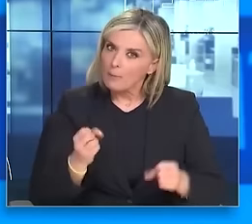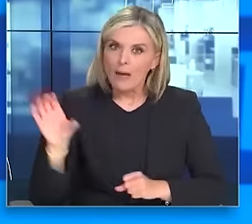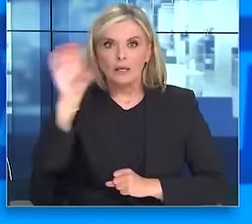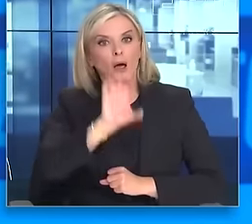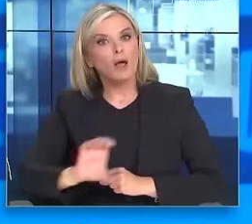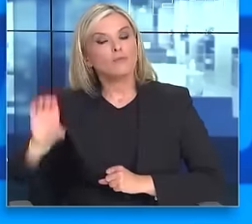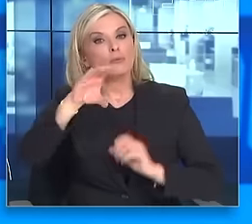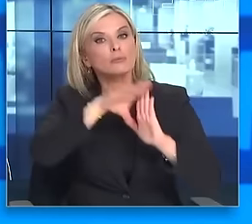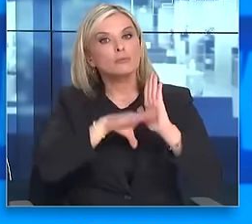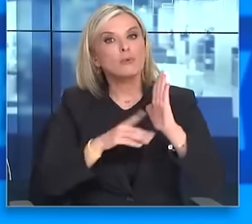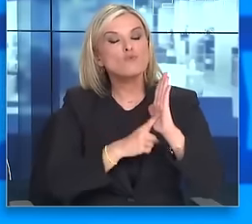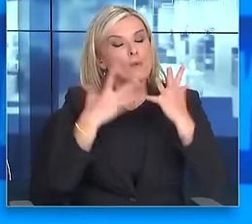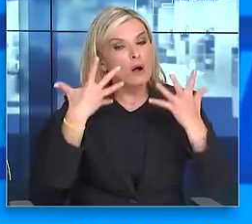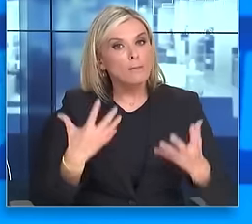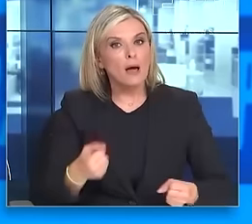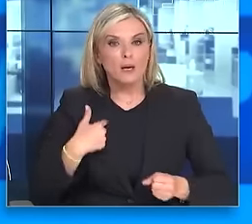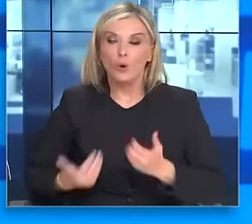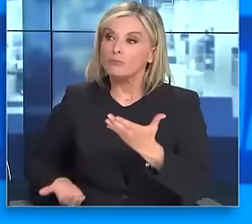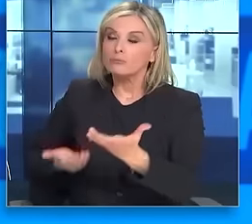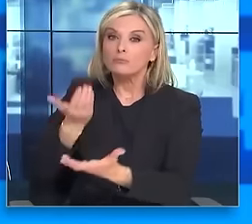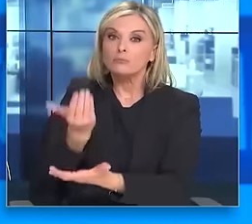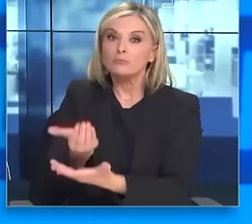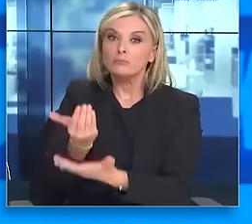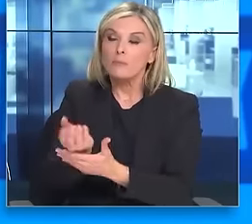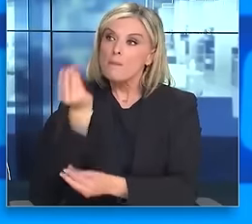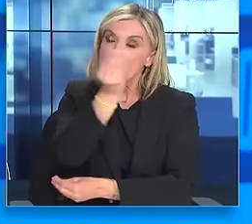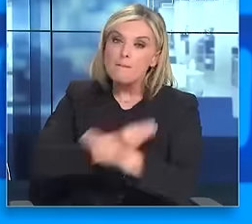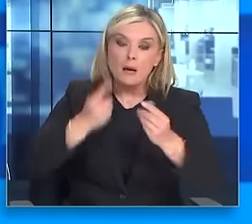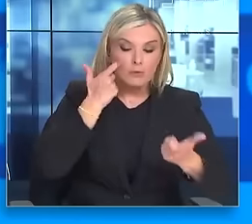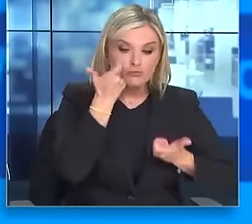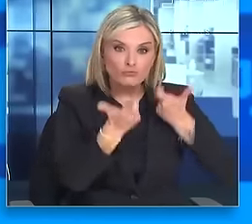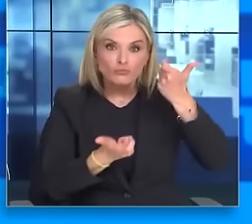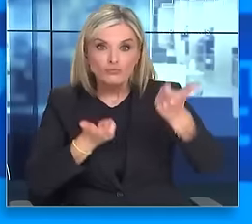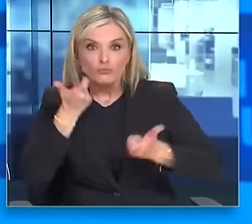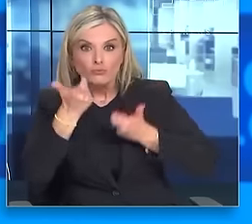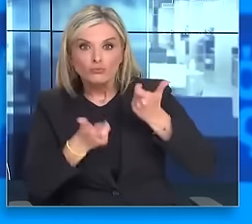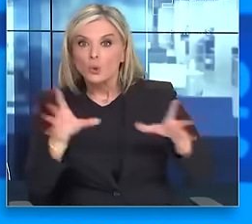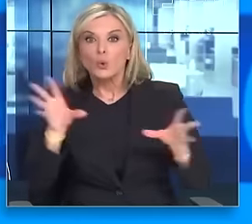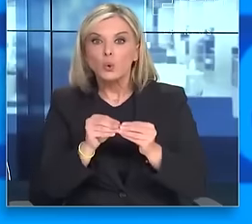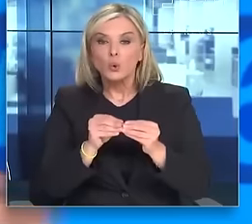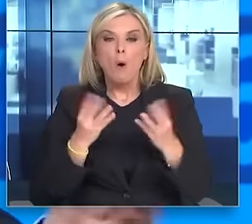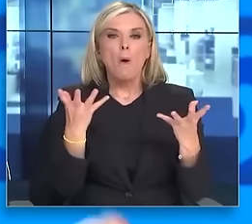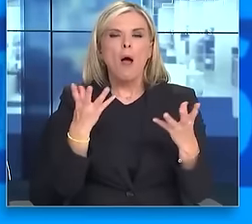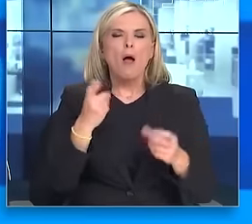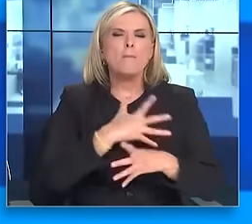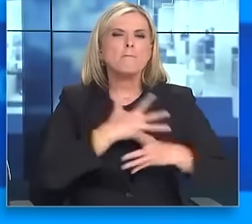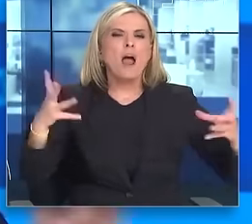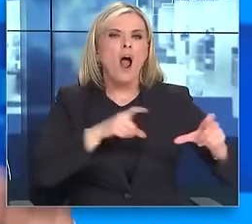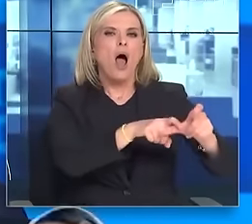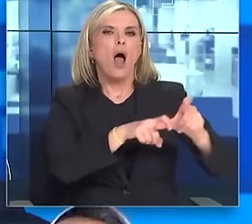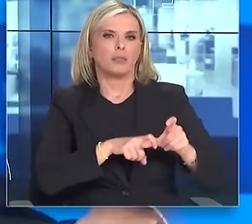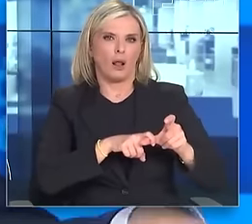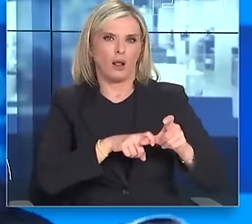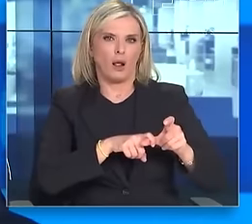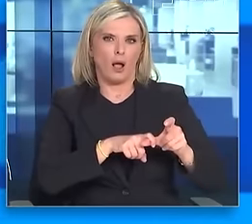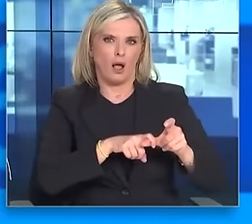κανόνες. Εγώ θέτω το ζήτημα και ζητώ περισσότερη επαγρύπνηση από τις Βρυξέλλες για πολυεθνικές εταιρείες που μπορεί να εκμεταλλεύονται το γεγονός ότι μπορεί η Ελλάδα